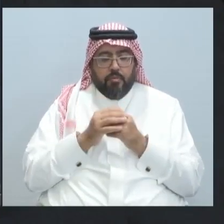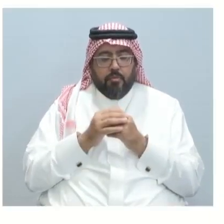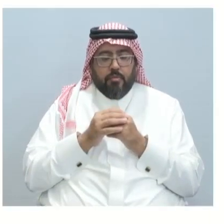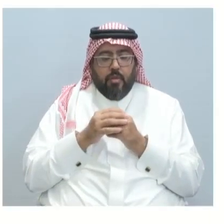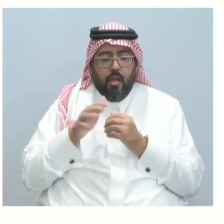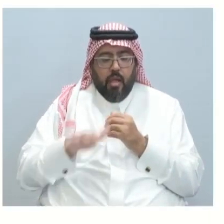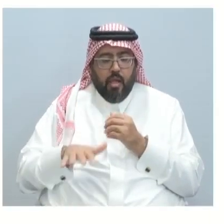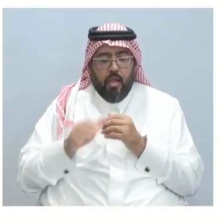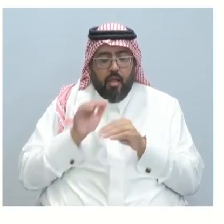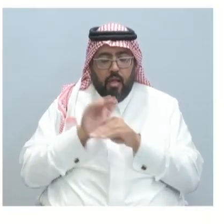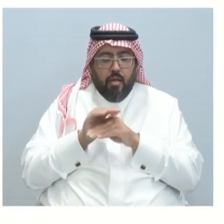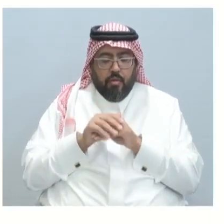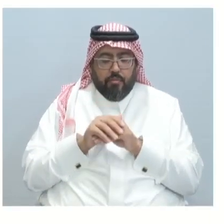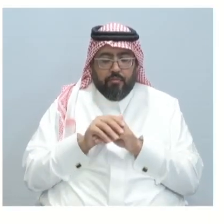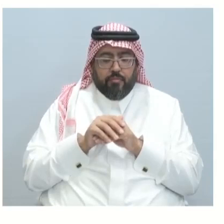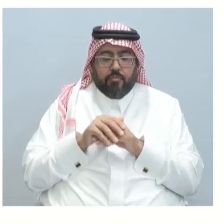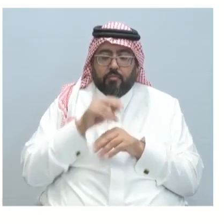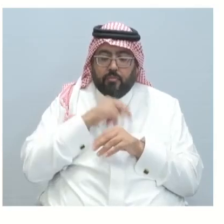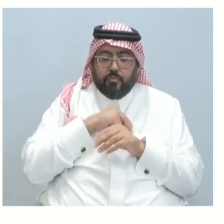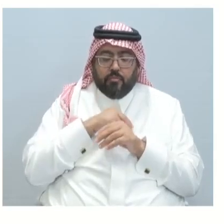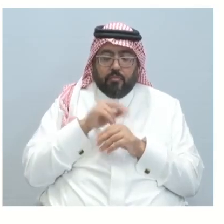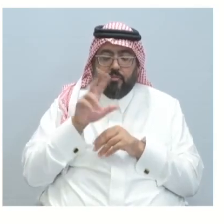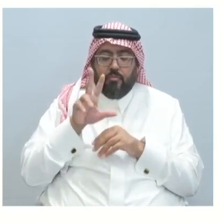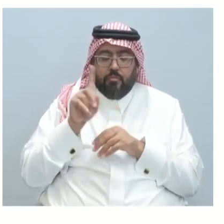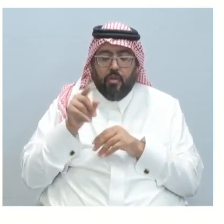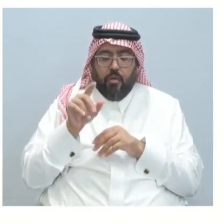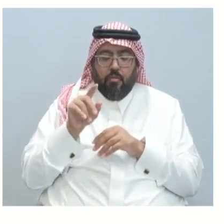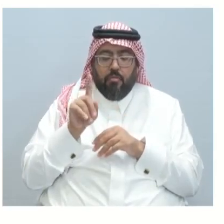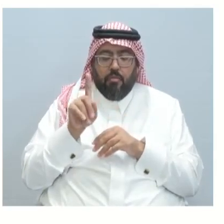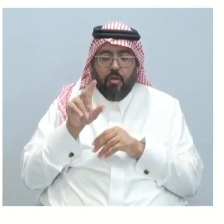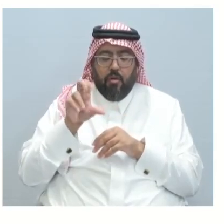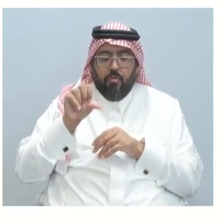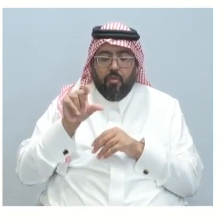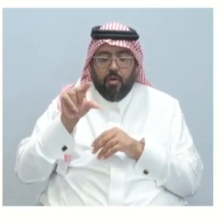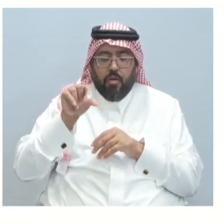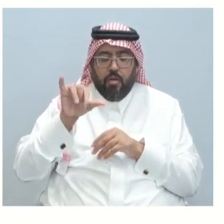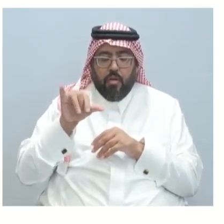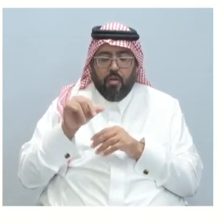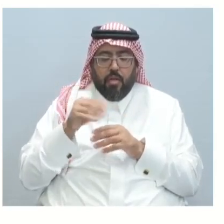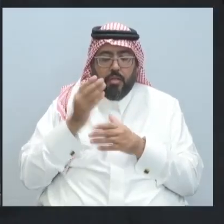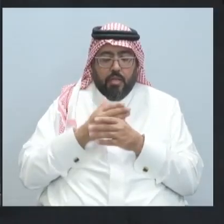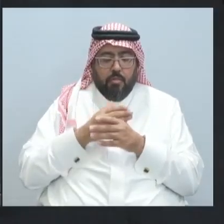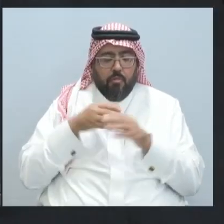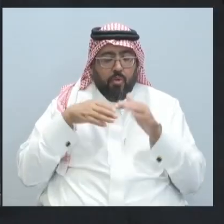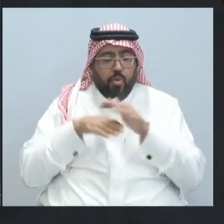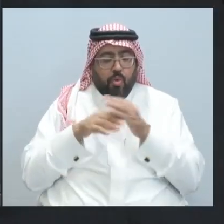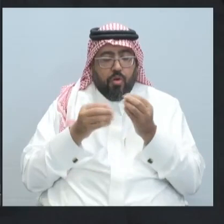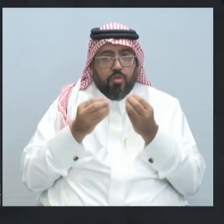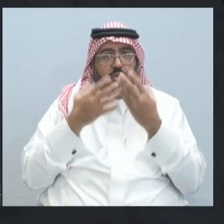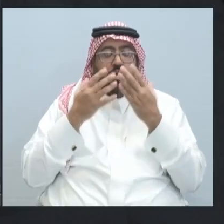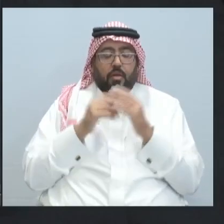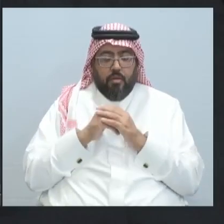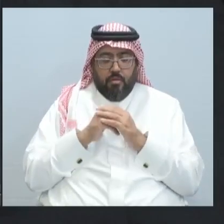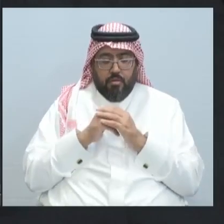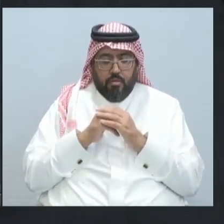تربيتك ورعايتك ايضا من الفوائد البر بالوالدين من ايسر اسباب دخول الجنه هذا باب يسير في